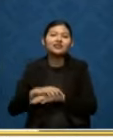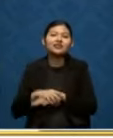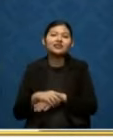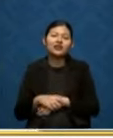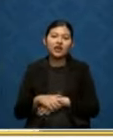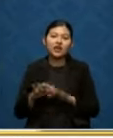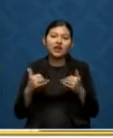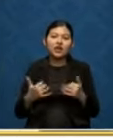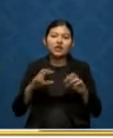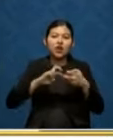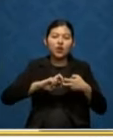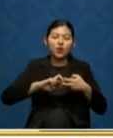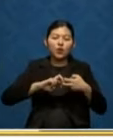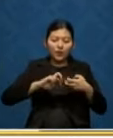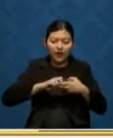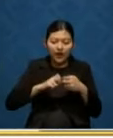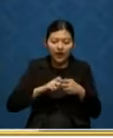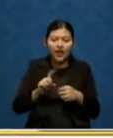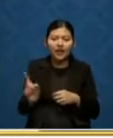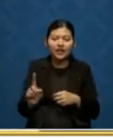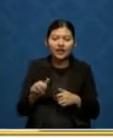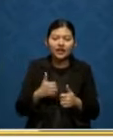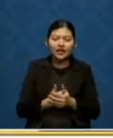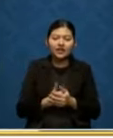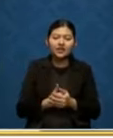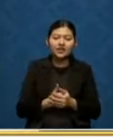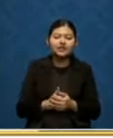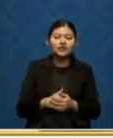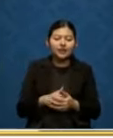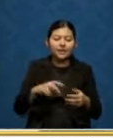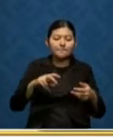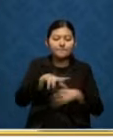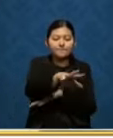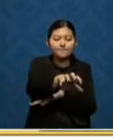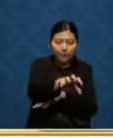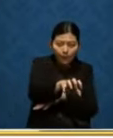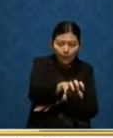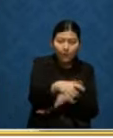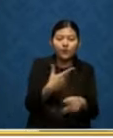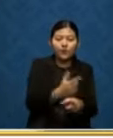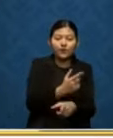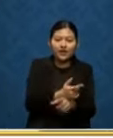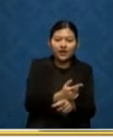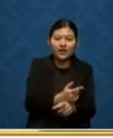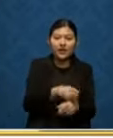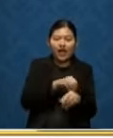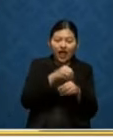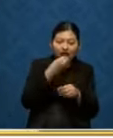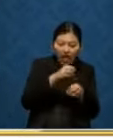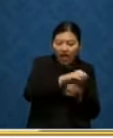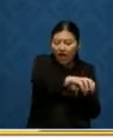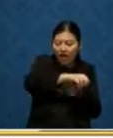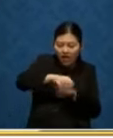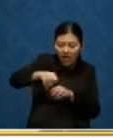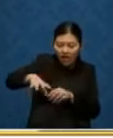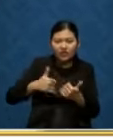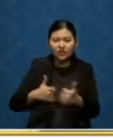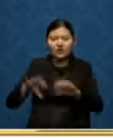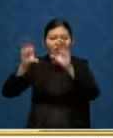ครับขบวนการเนี่ยการดูแลเรื่องของการลดต้นทุนในเรื่องของกุ้งเนี่ยครับณวันนี้เนี่ยครับในส่วนของภาครัฐเนี่ย